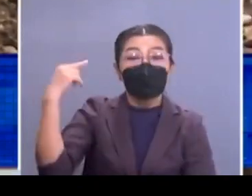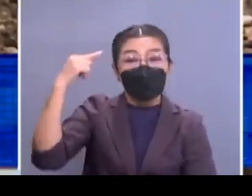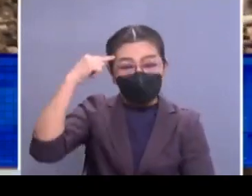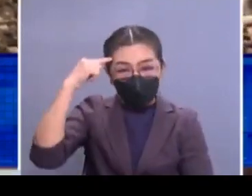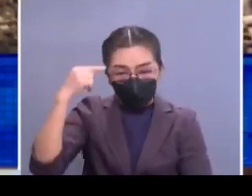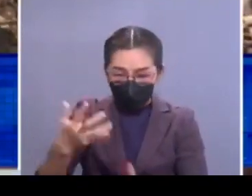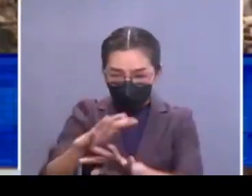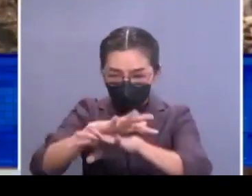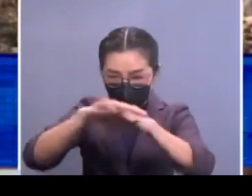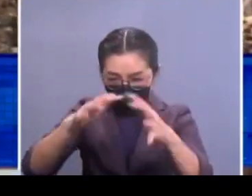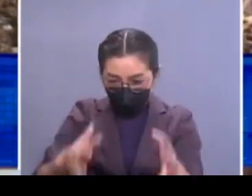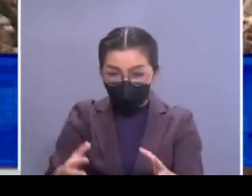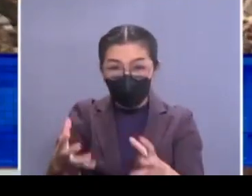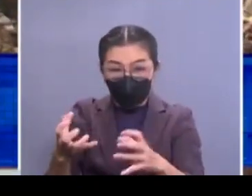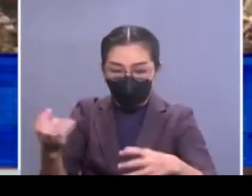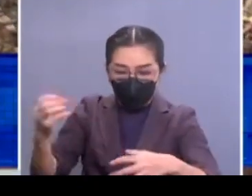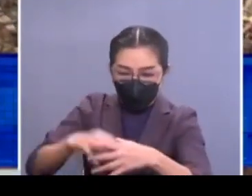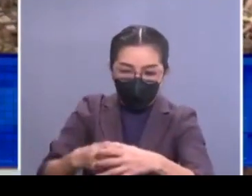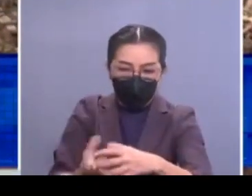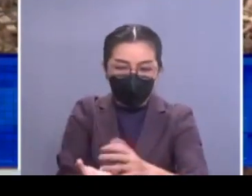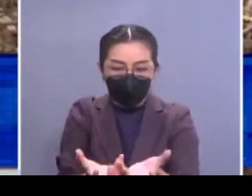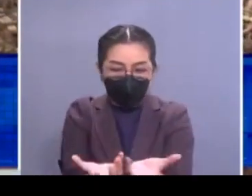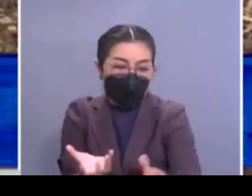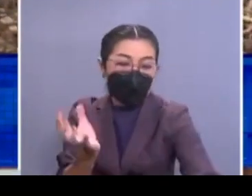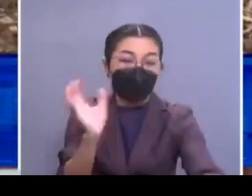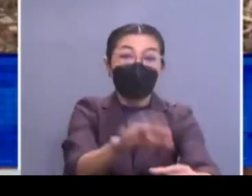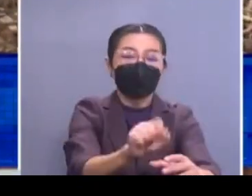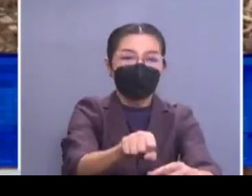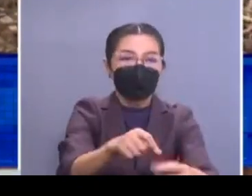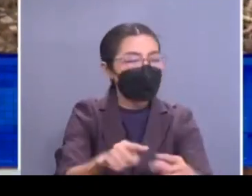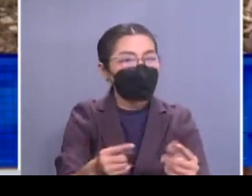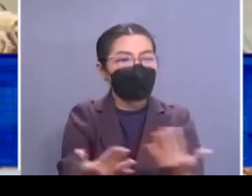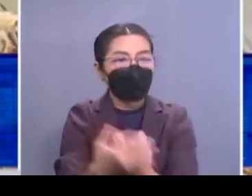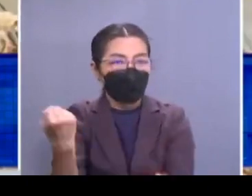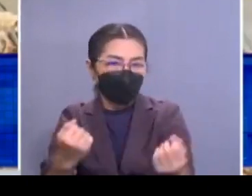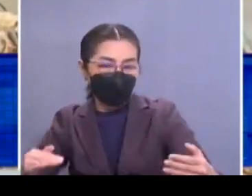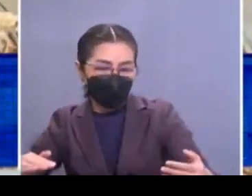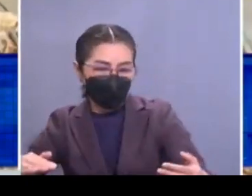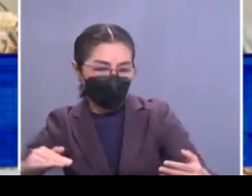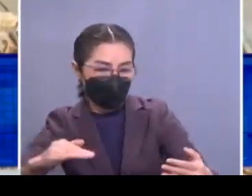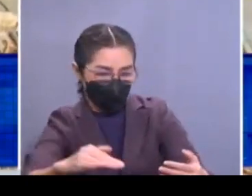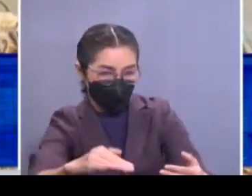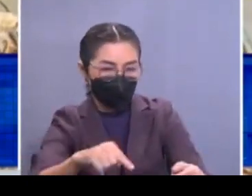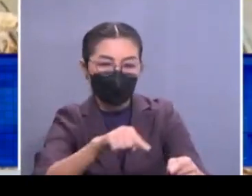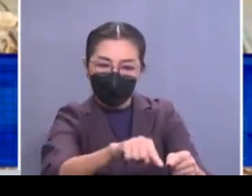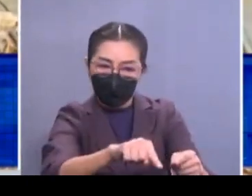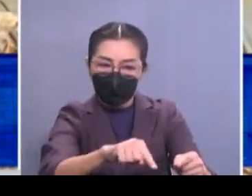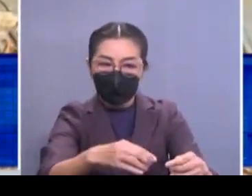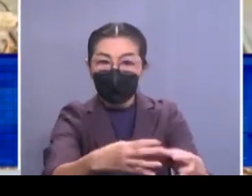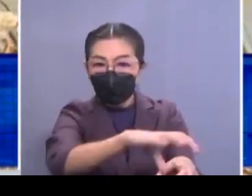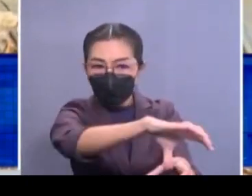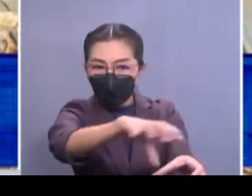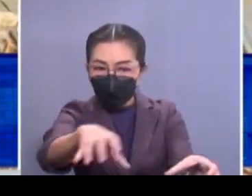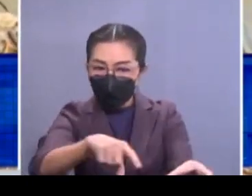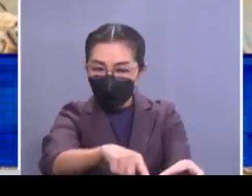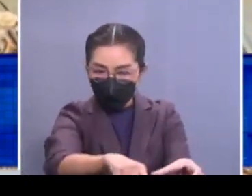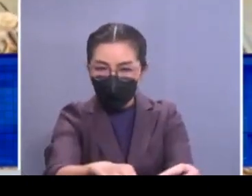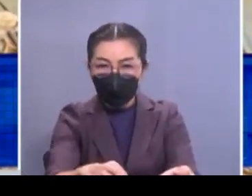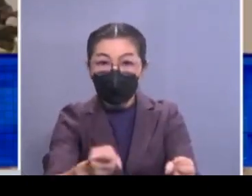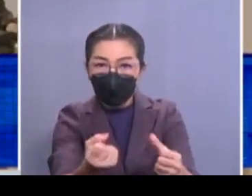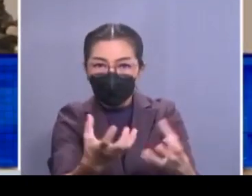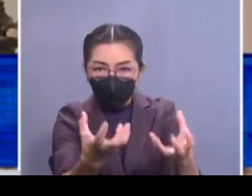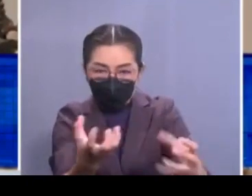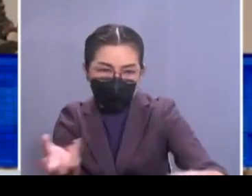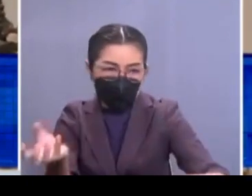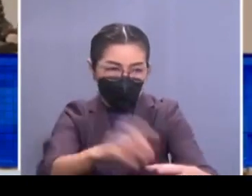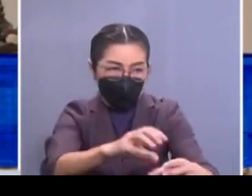ก้อนหินลงไปนะคะซึ่งแผนนี้ก็หวังที่จะเปลี่ยนทิศทางน้ำค่ะให้ผ่านทางประตูระบายน้ำแทนซึ่งจะเร่งทำให้เสร็